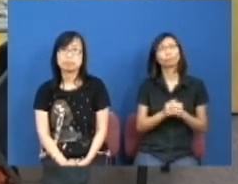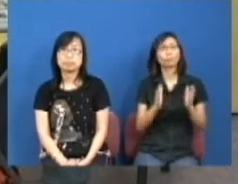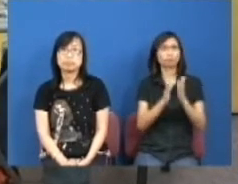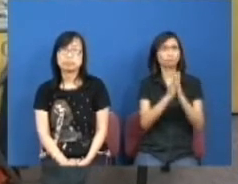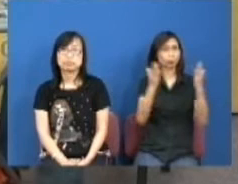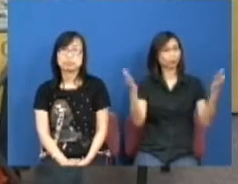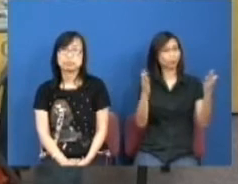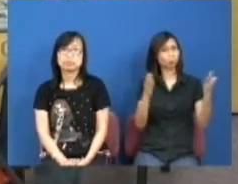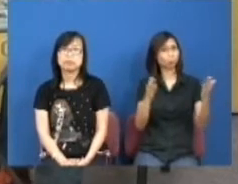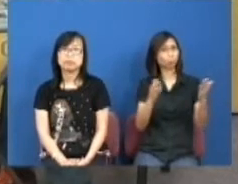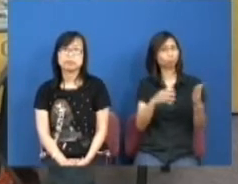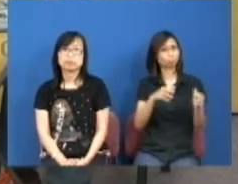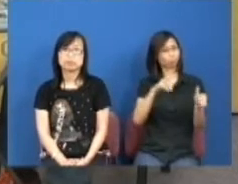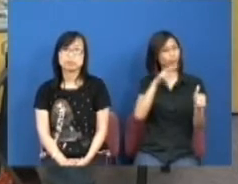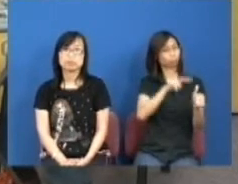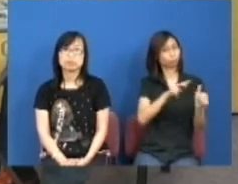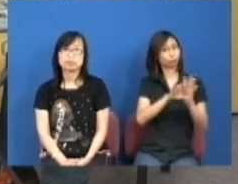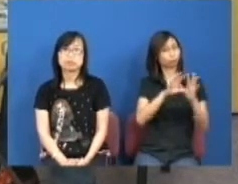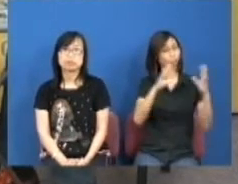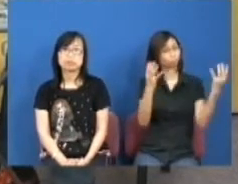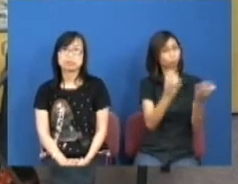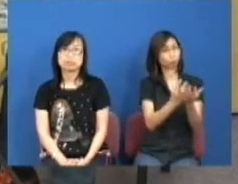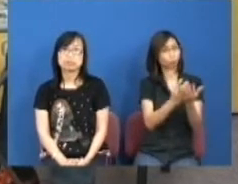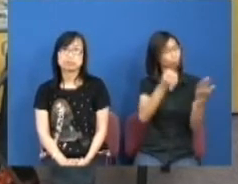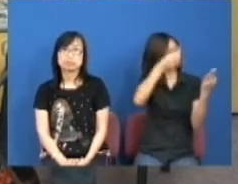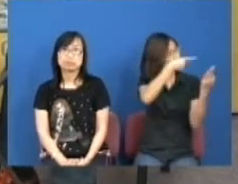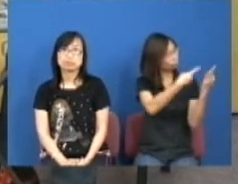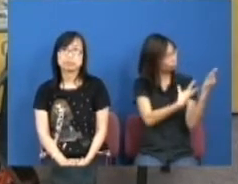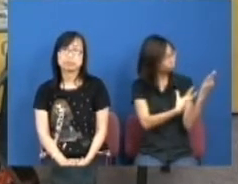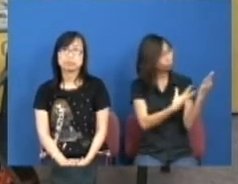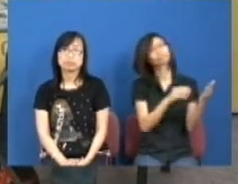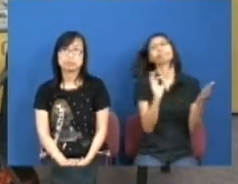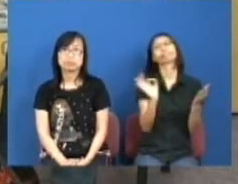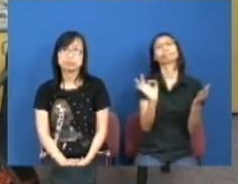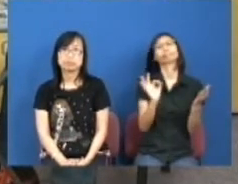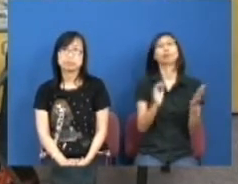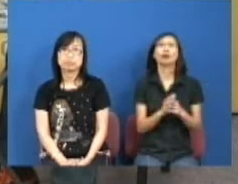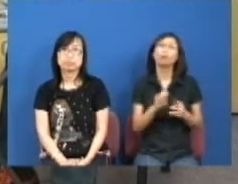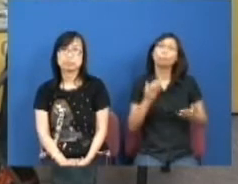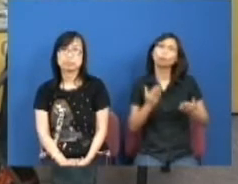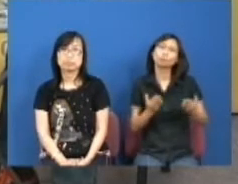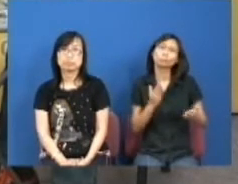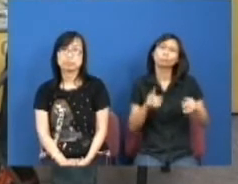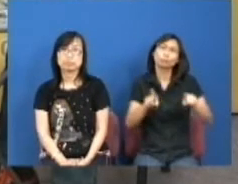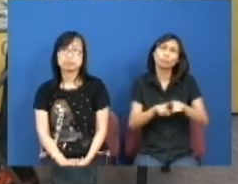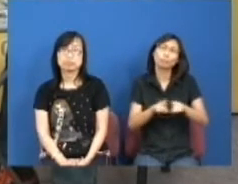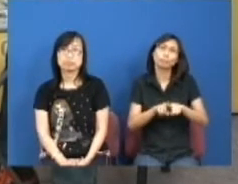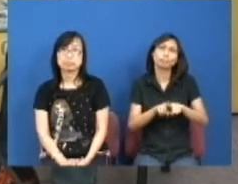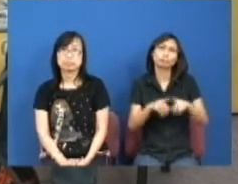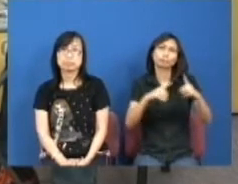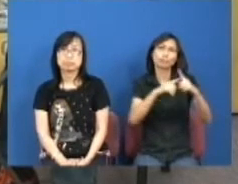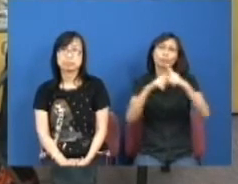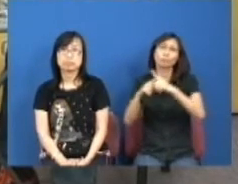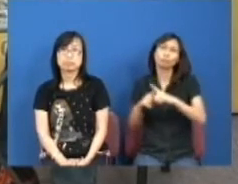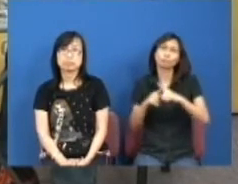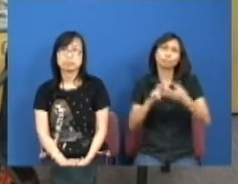其實即係冇嘅，咁就算你話即係民建聯，咁但係其實民建聯嘅黨綱裏邊，其實究竟